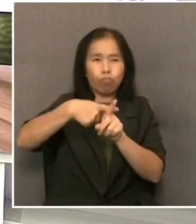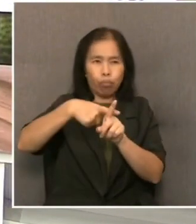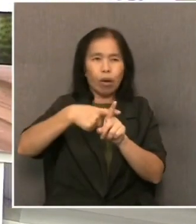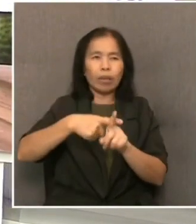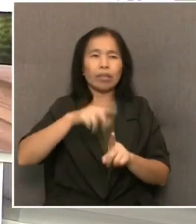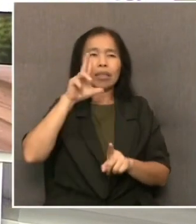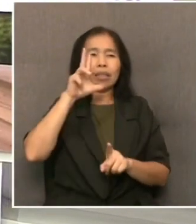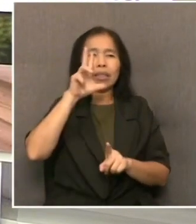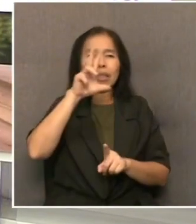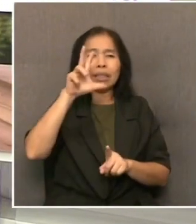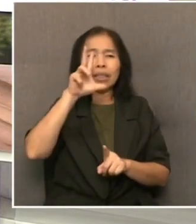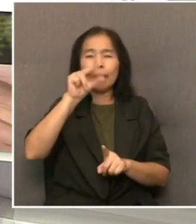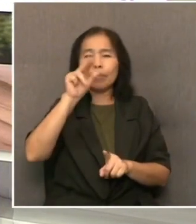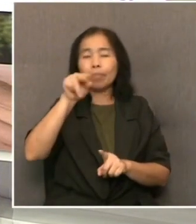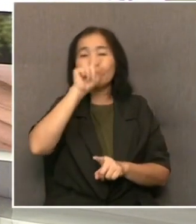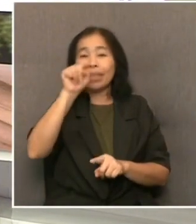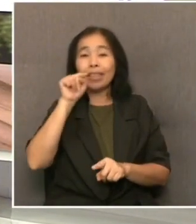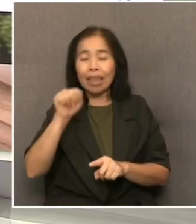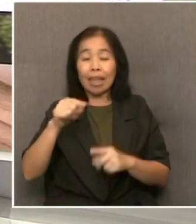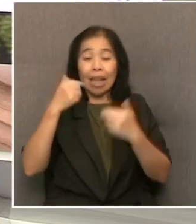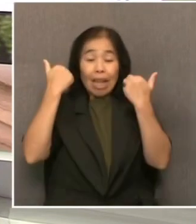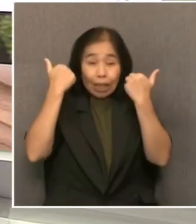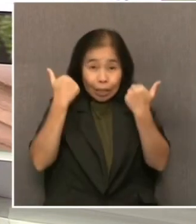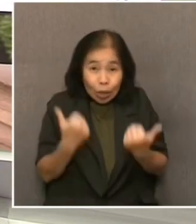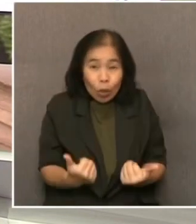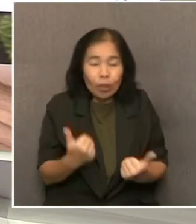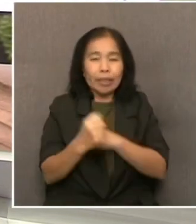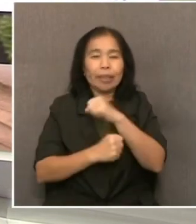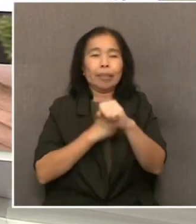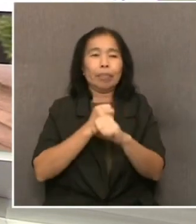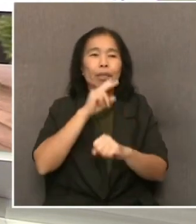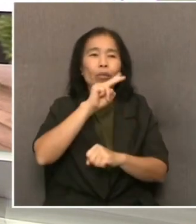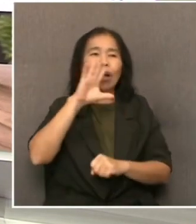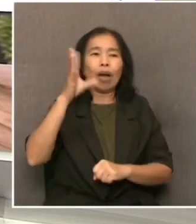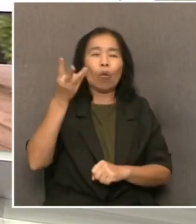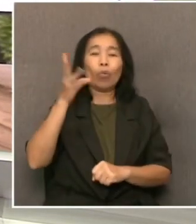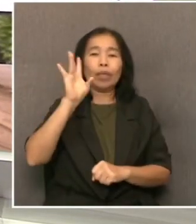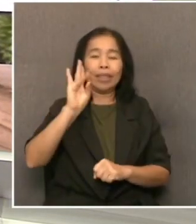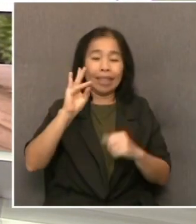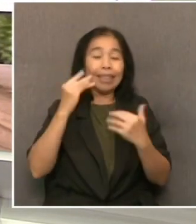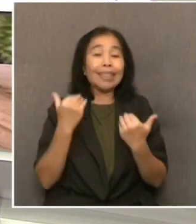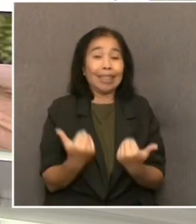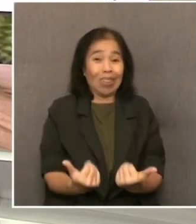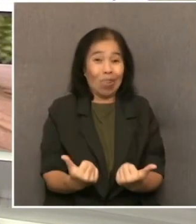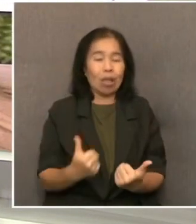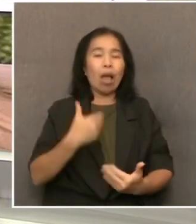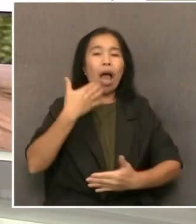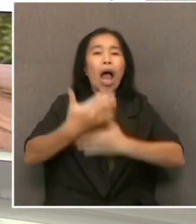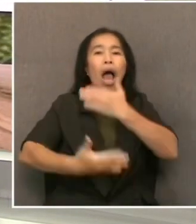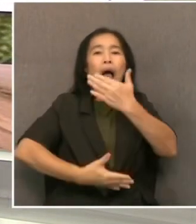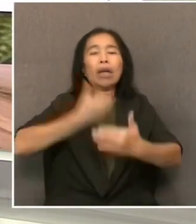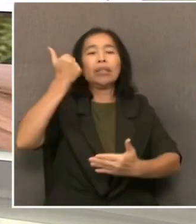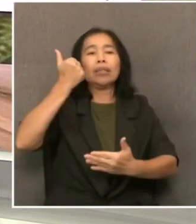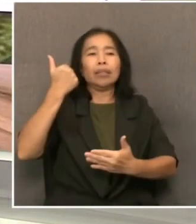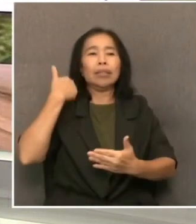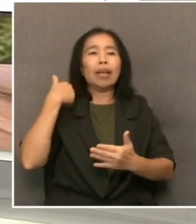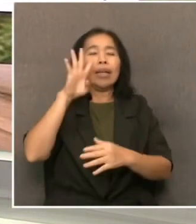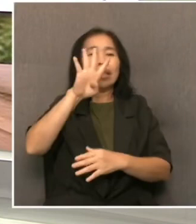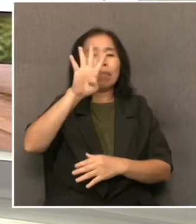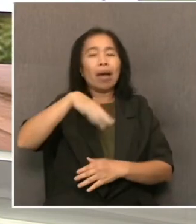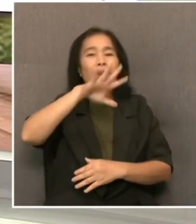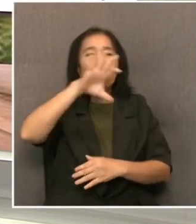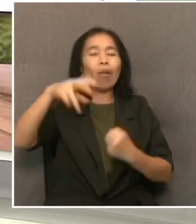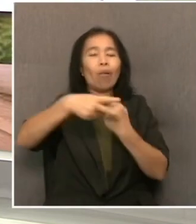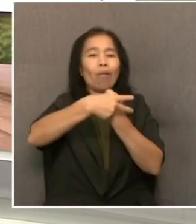30%และปีล่าสุดนี้นะคะปี2567นะคะก็นี่ค่ะยอดนี้ 4,500ล้าน